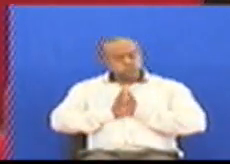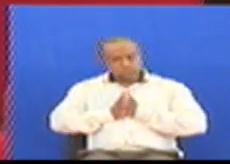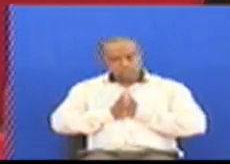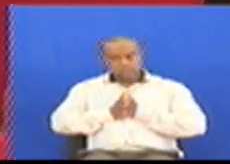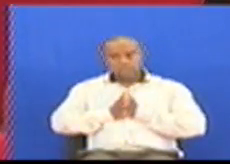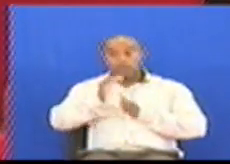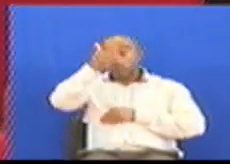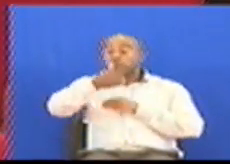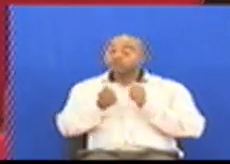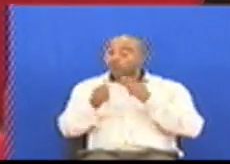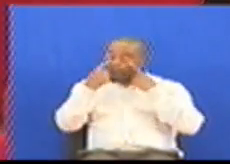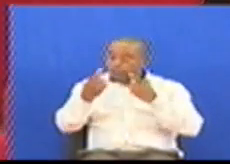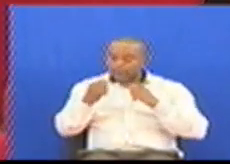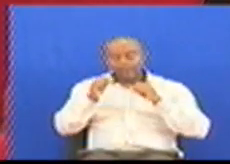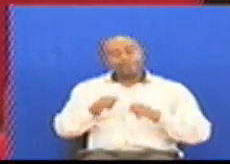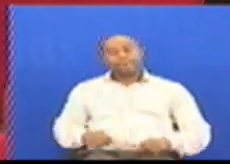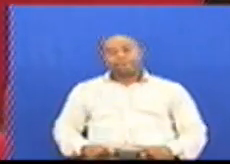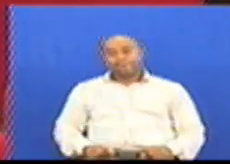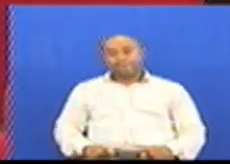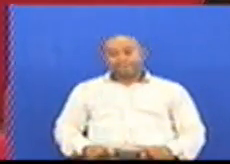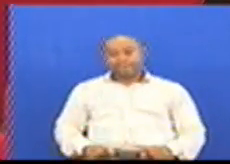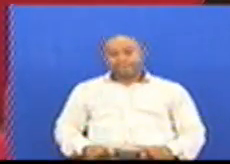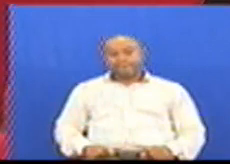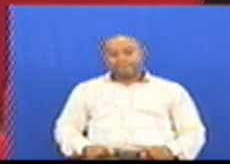mtaziona mwezi wa 10.